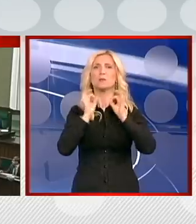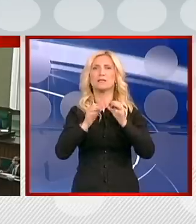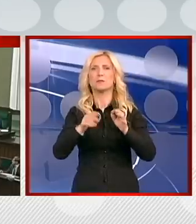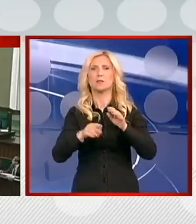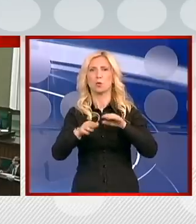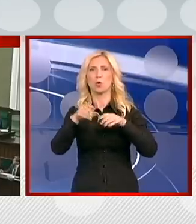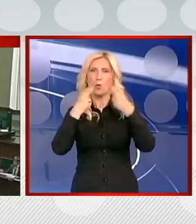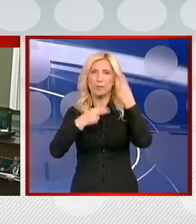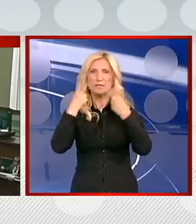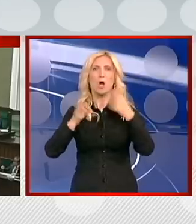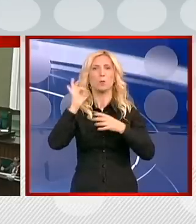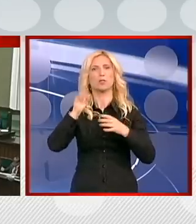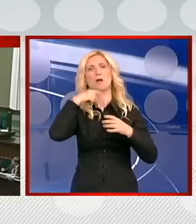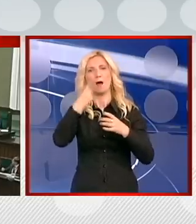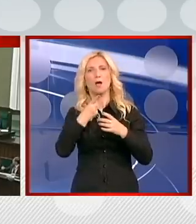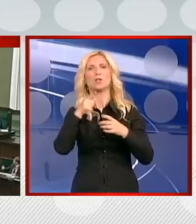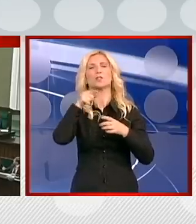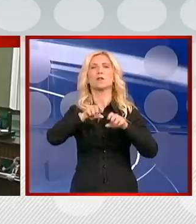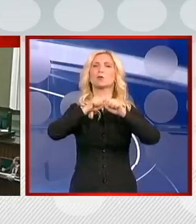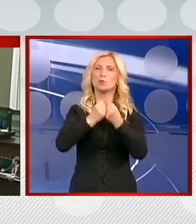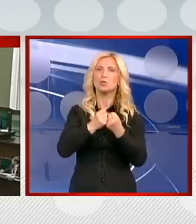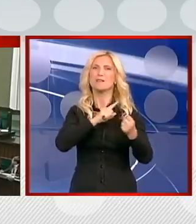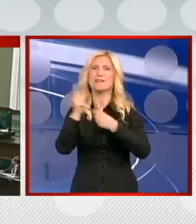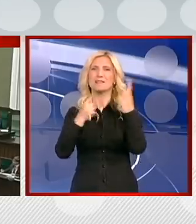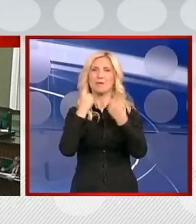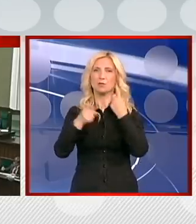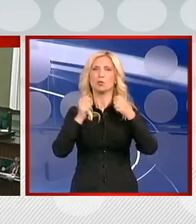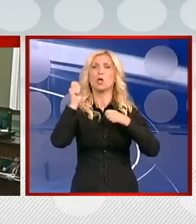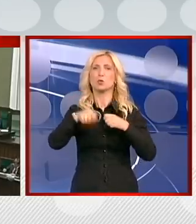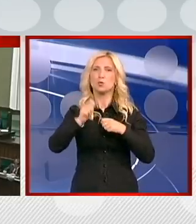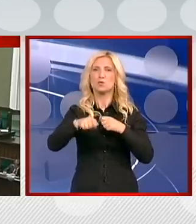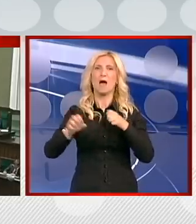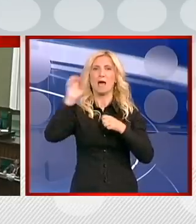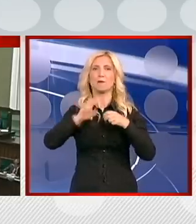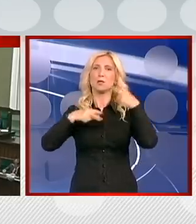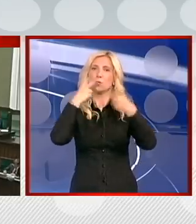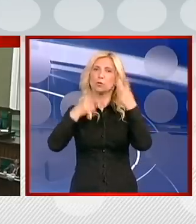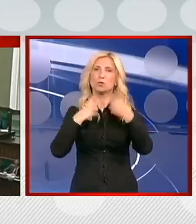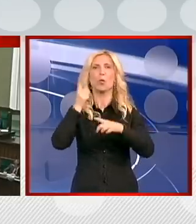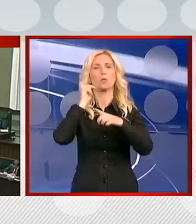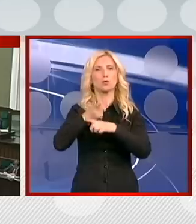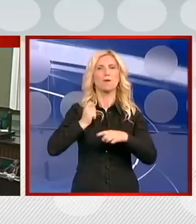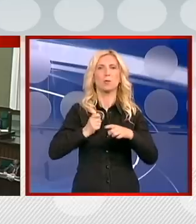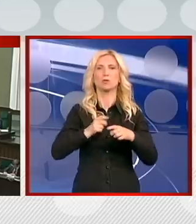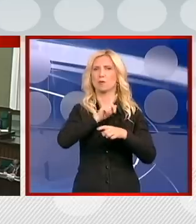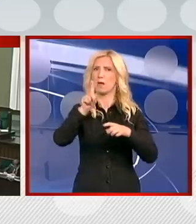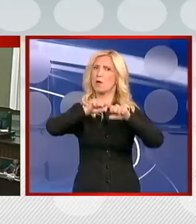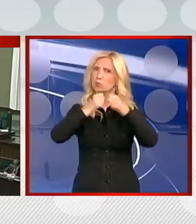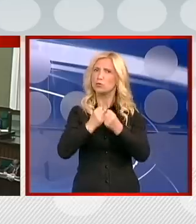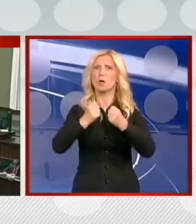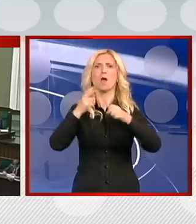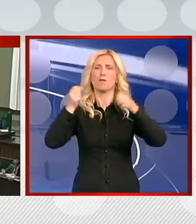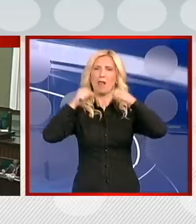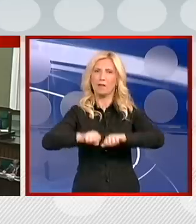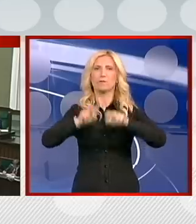komisiji. Opozicija kaže da će se time narušiti nezavisnost sudstva, a Evropska komisija upozorava Poljsku da ne narušava